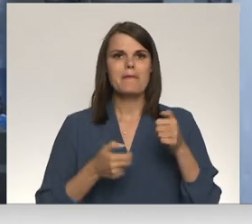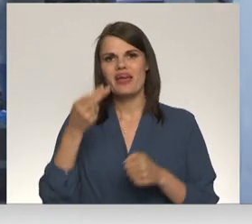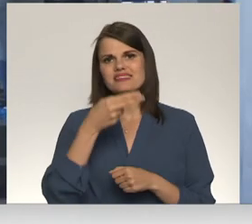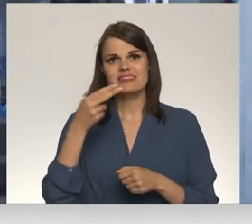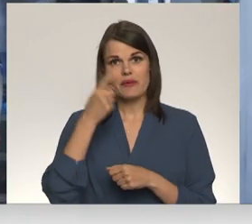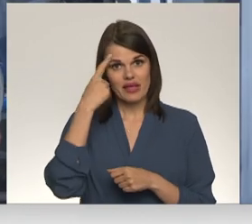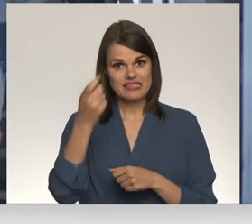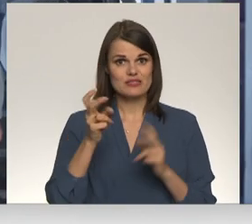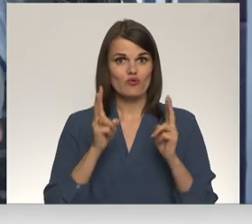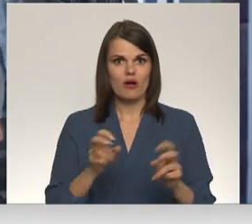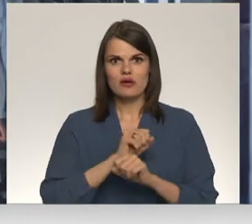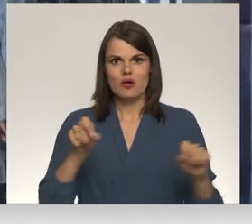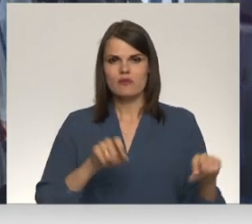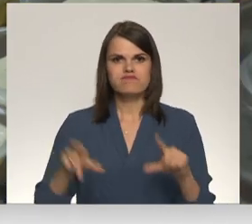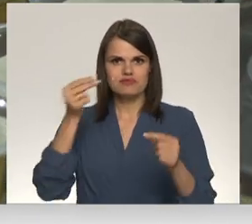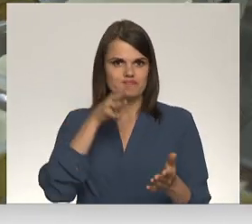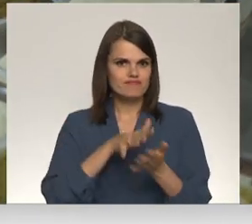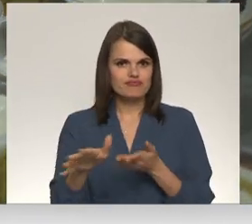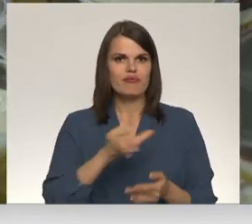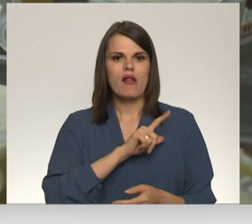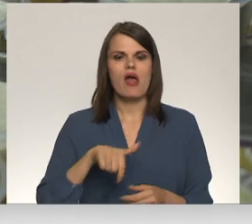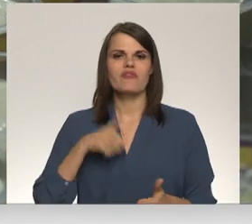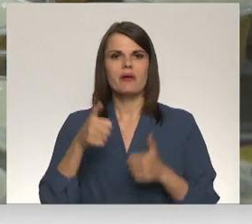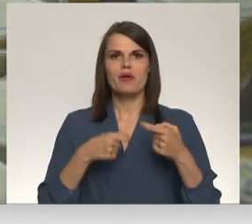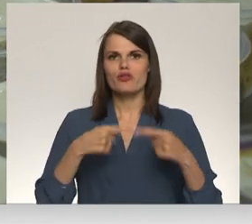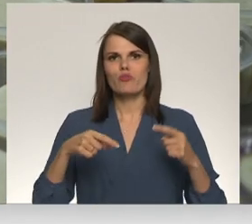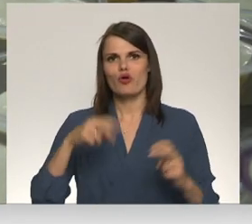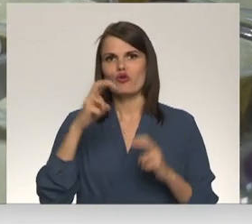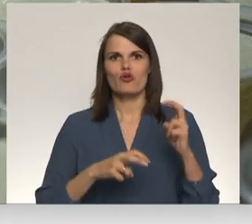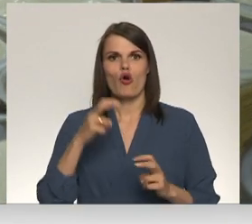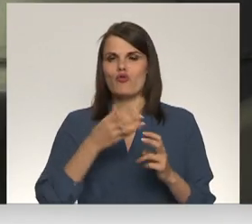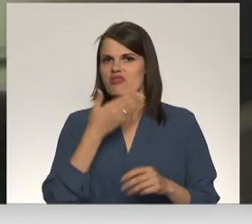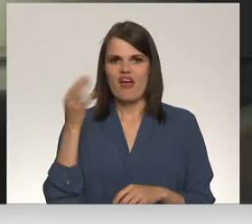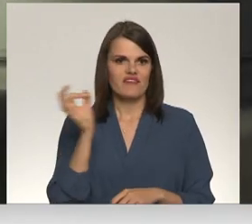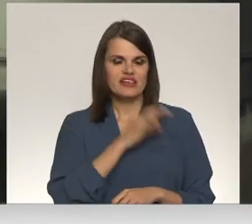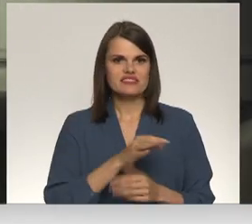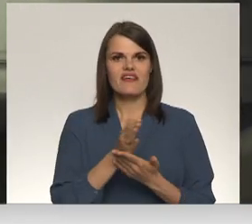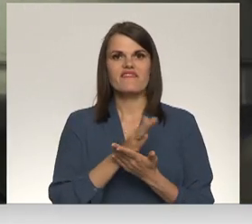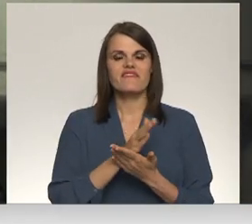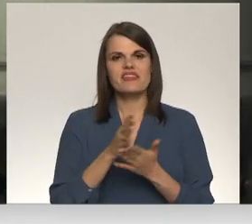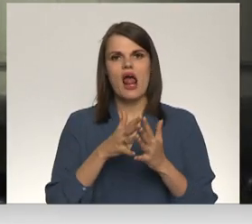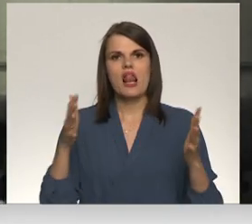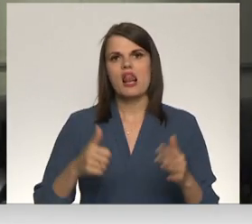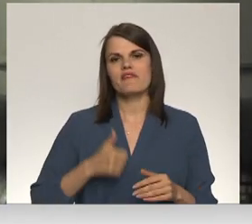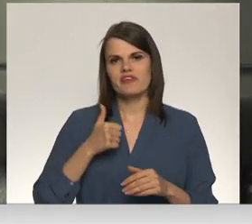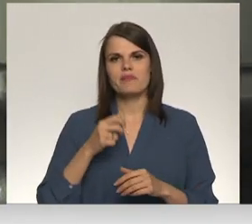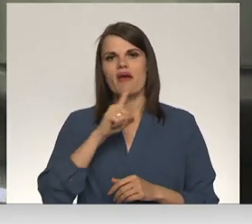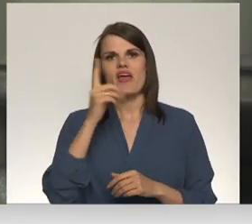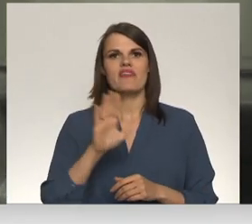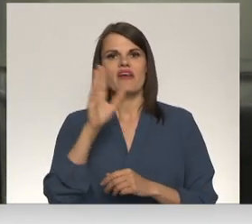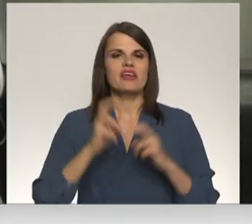Piensaimnieki ziņo, ka strauju augošo izmaksu dēļ Latvijā piena produktus ražot vairs nav izdevīgi. Vidēji lielums uzņēmums, kas dienā